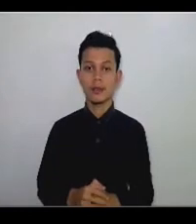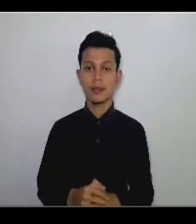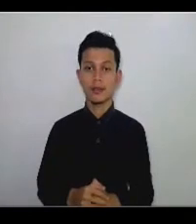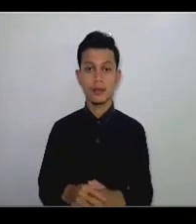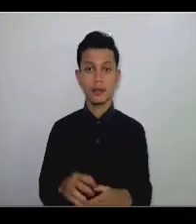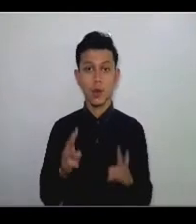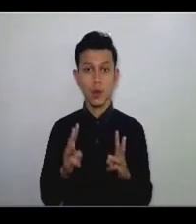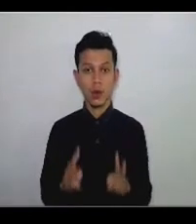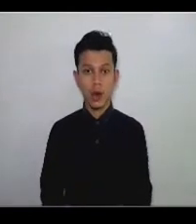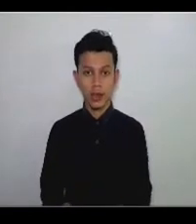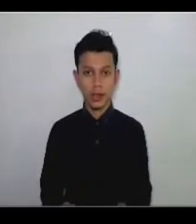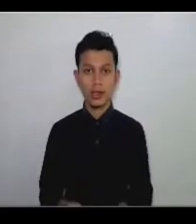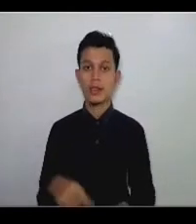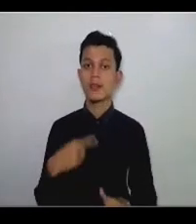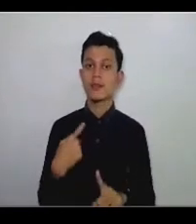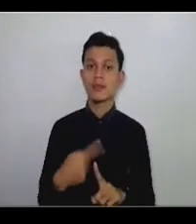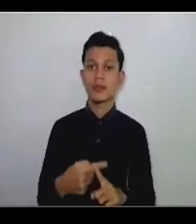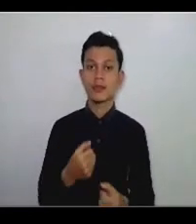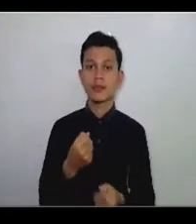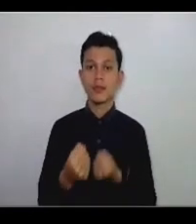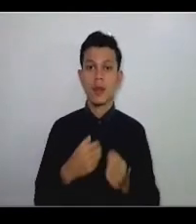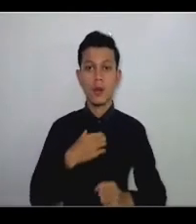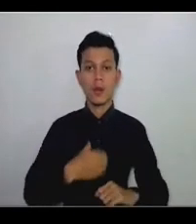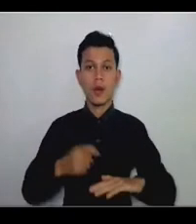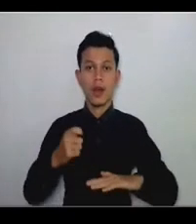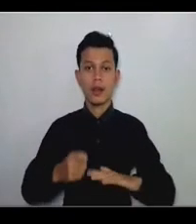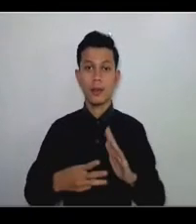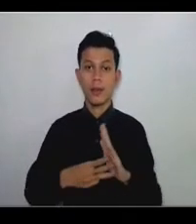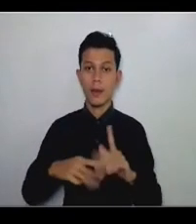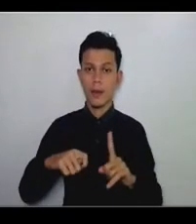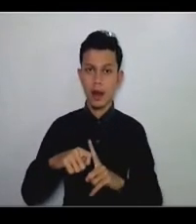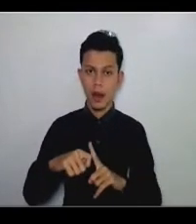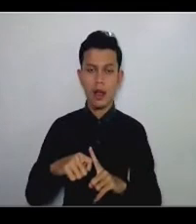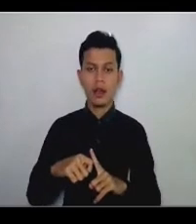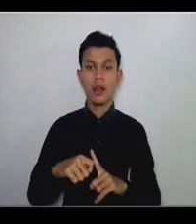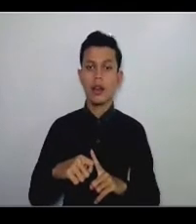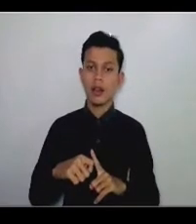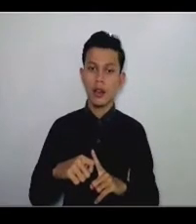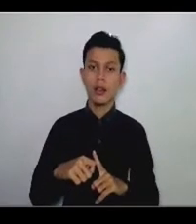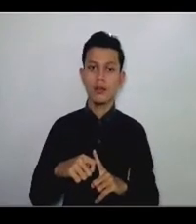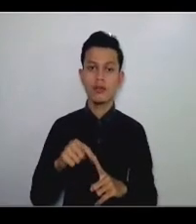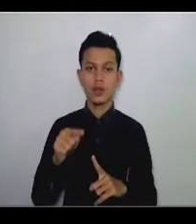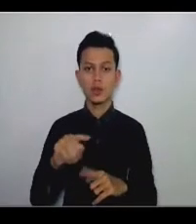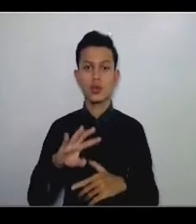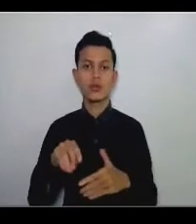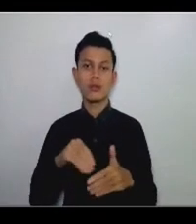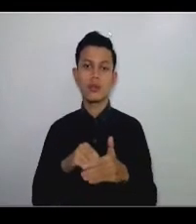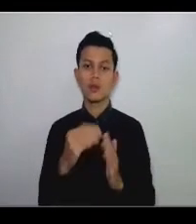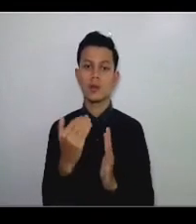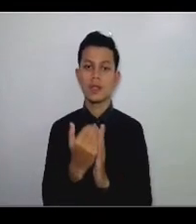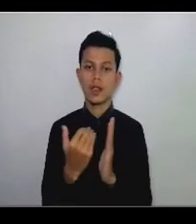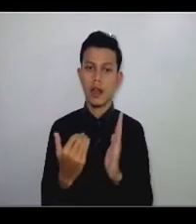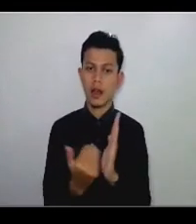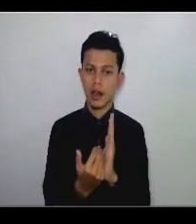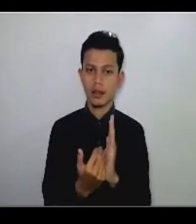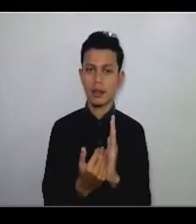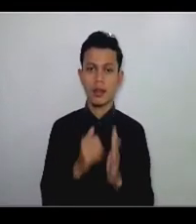atau Sapta karsahutama tidak dapat dilepaskan bahkan merupakan syarat yang tidak dapat ditiadakan